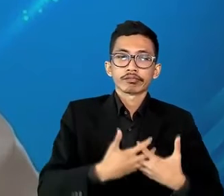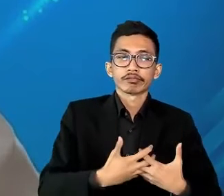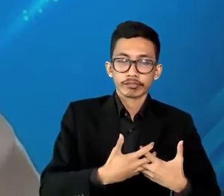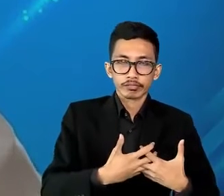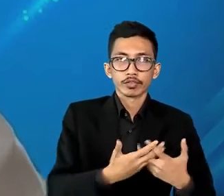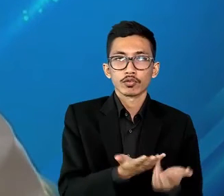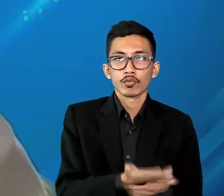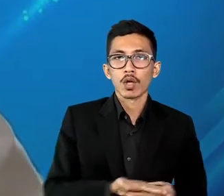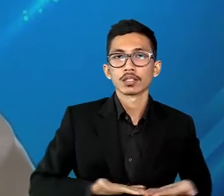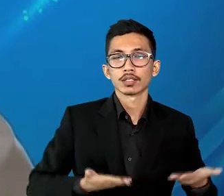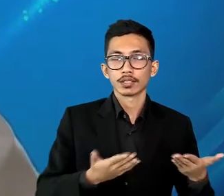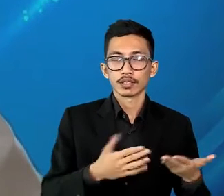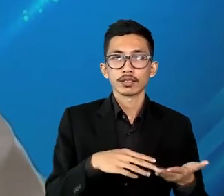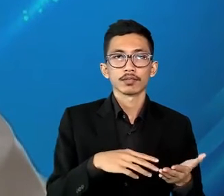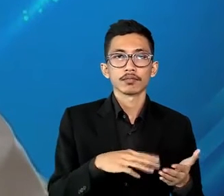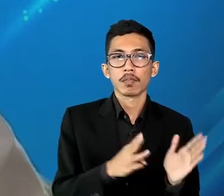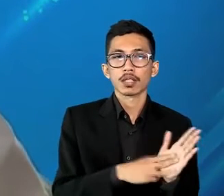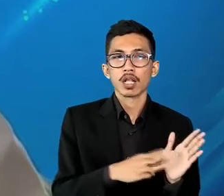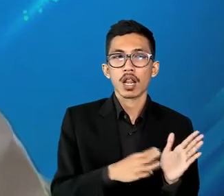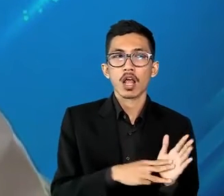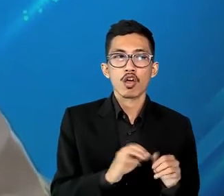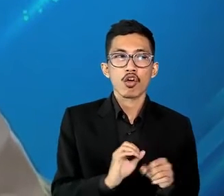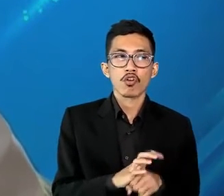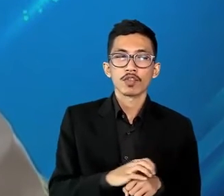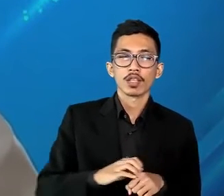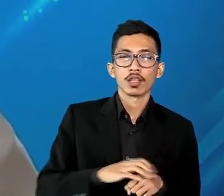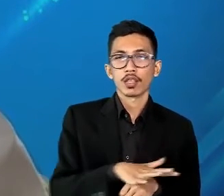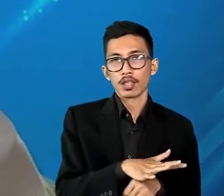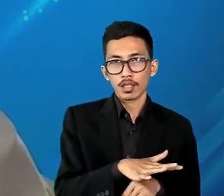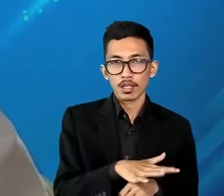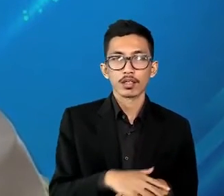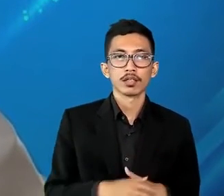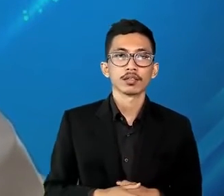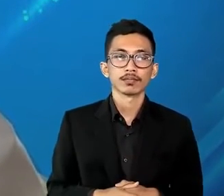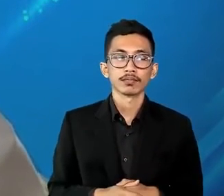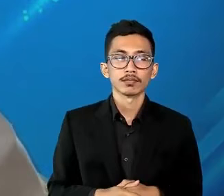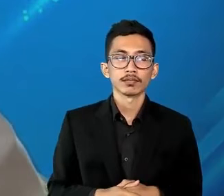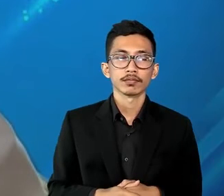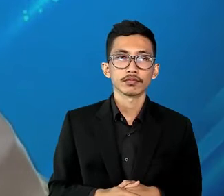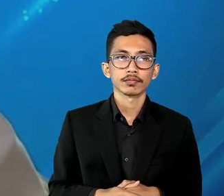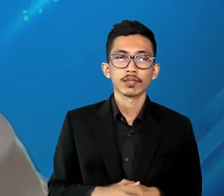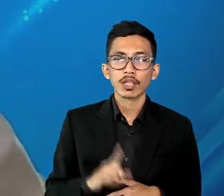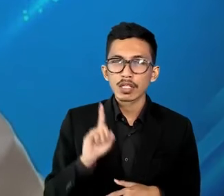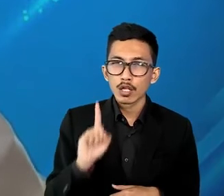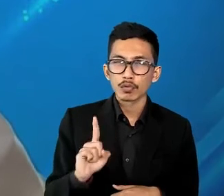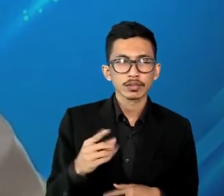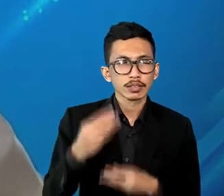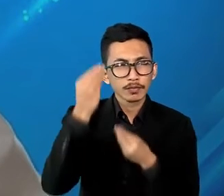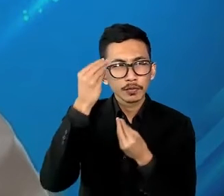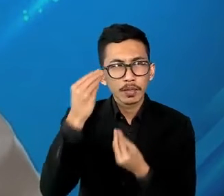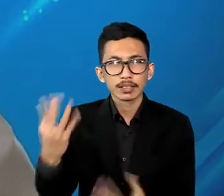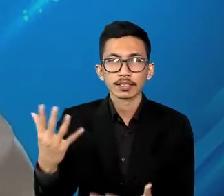yang berhubungan dengan masalah penularan daripada COVID ini sendiri. satu hal yang perlu saya tegaskan